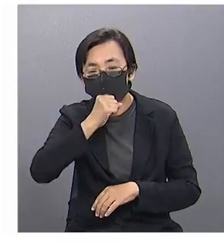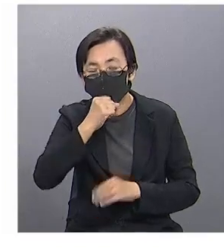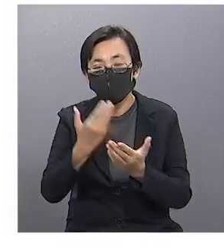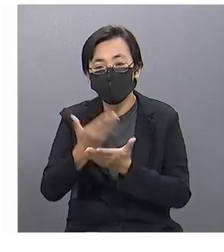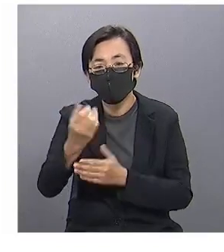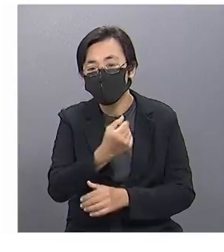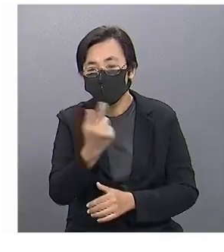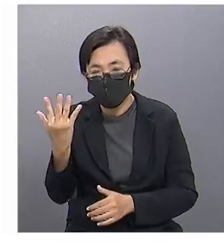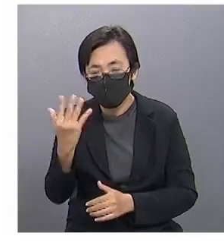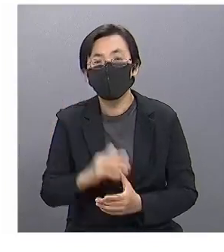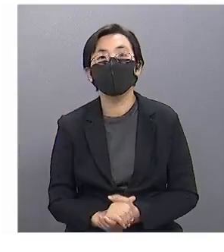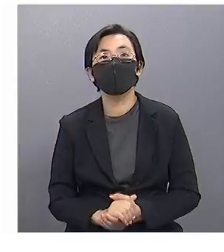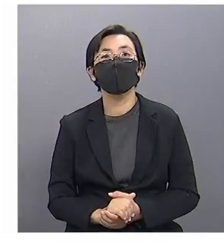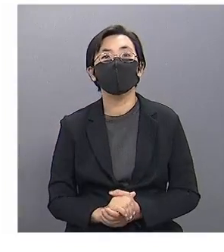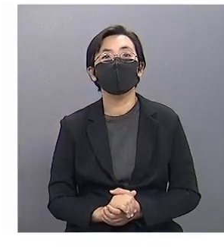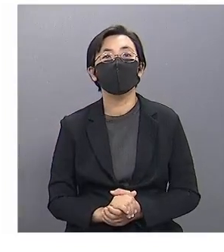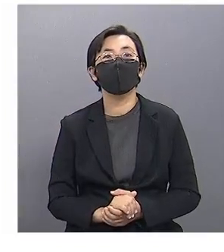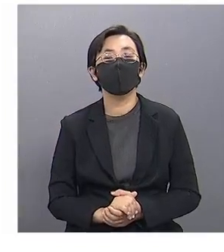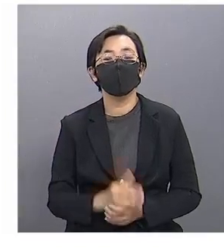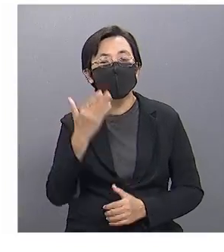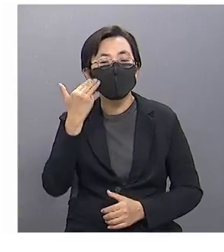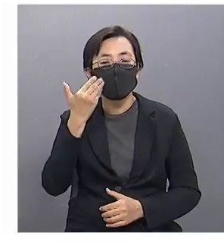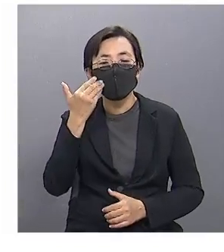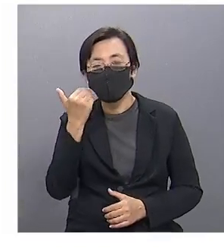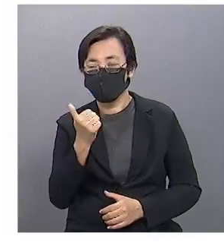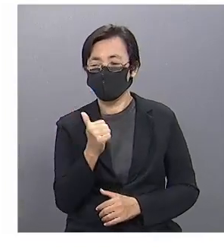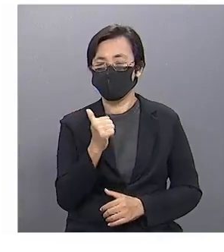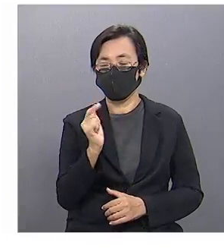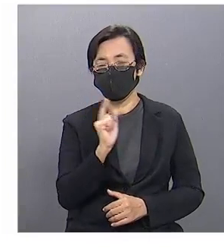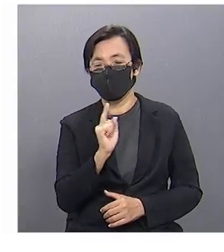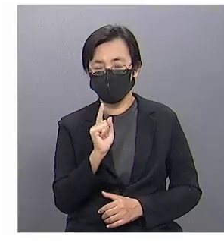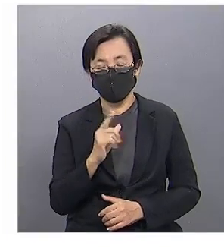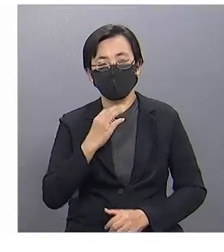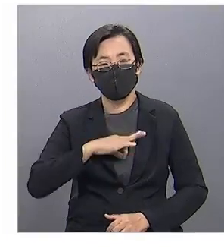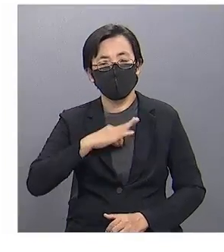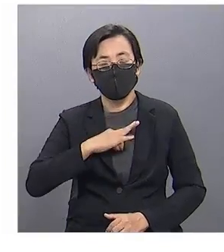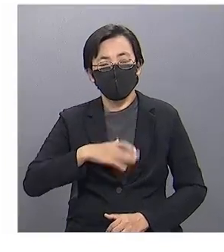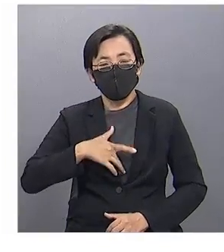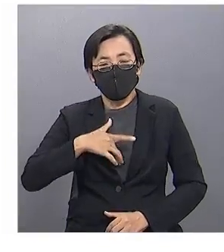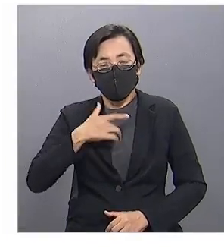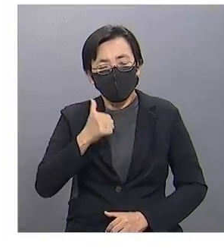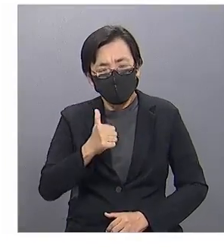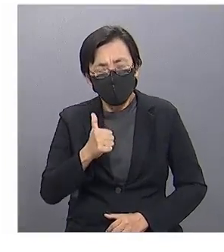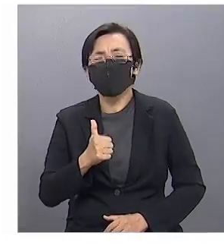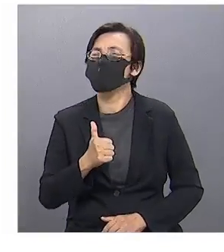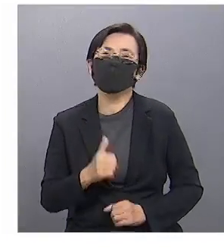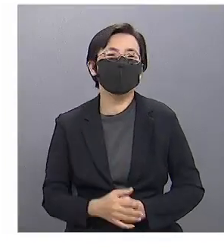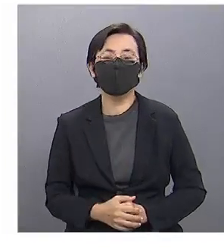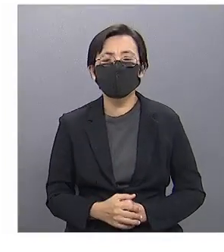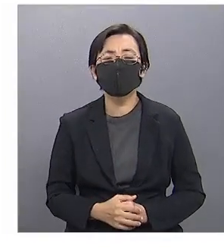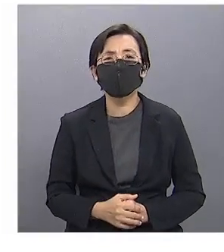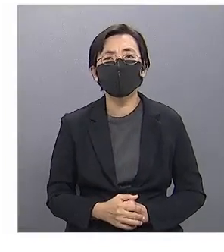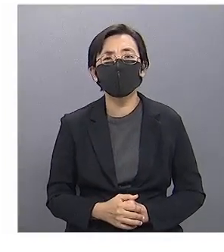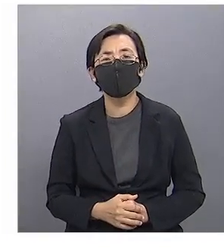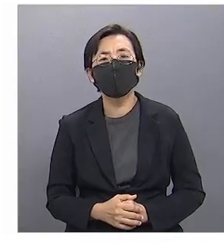ำว่าปวดอ้างสรรพคุณช่วยเพิ่มสมรรถภาพทางเพศเราก็รู้อยู่แล้วว่าเขาจะต้องใส่อะไรอันนี้ก็คือ